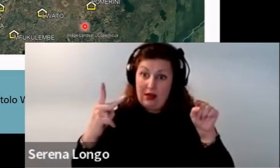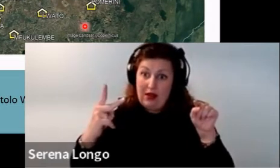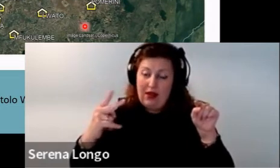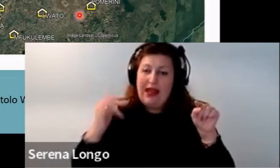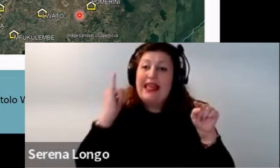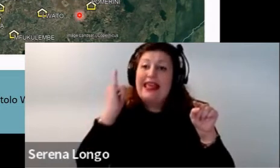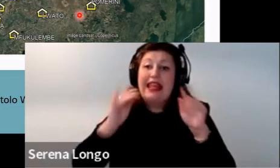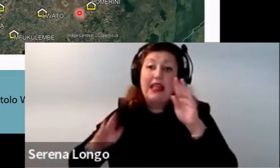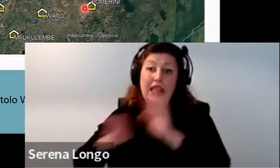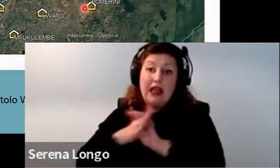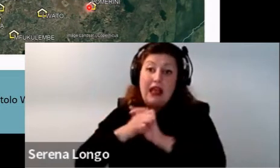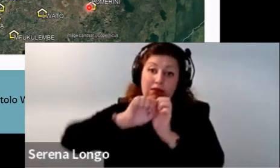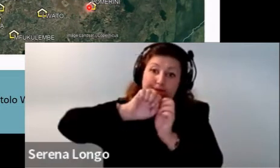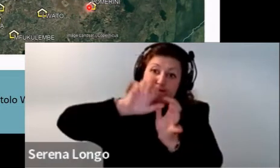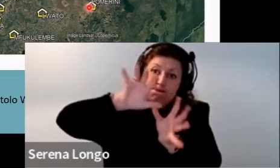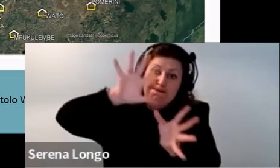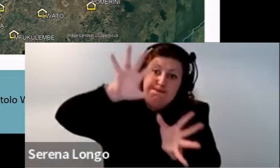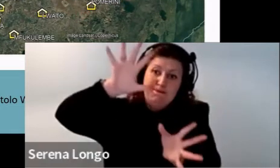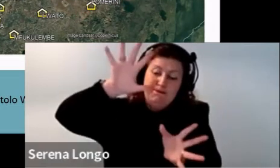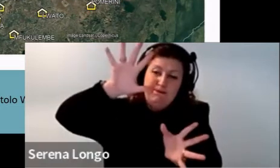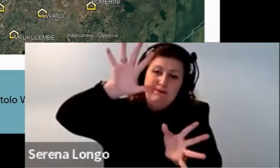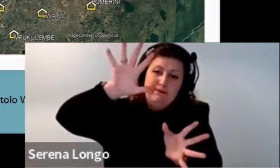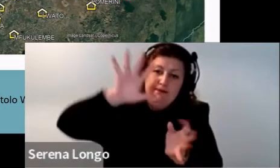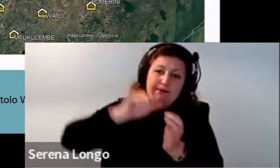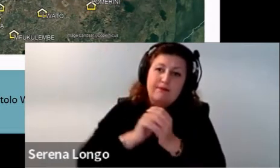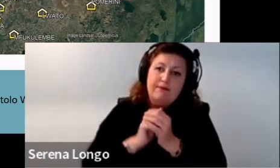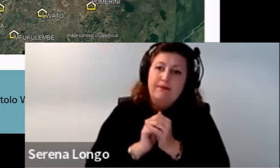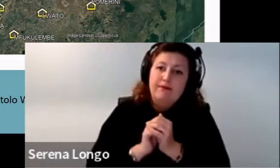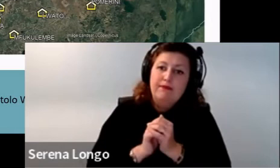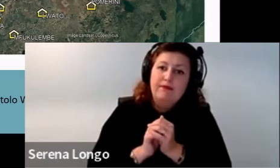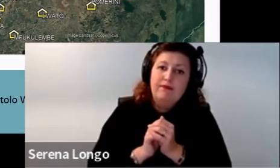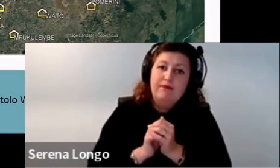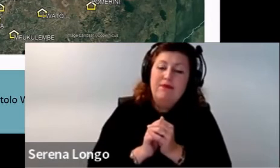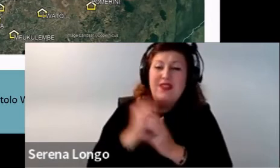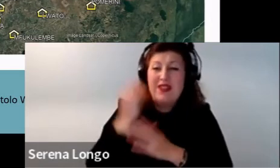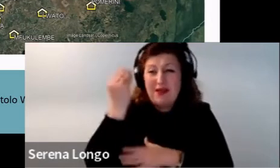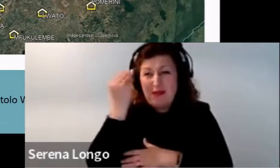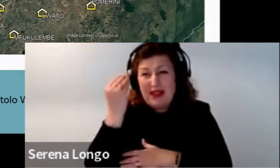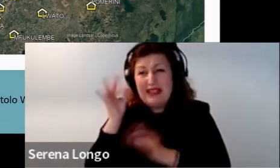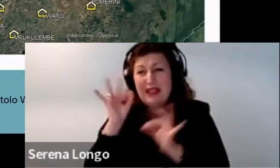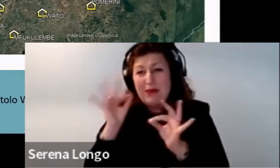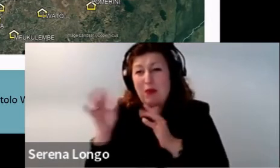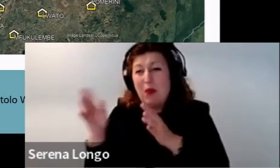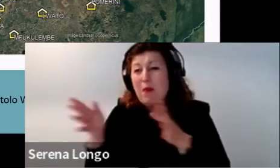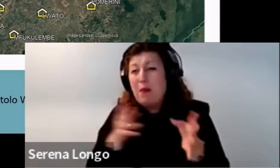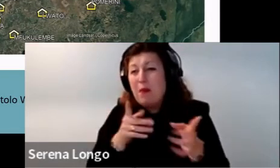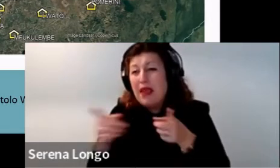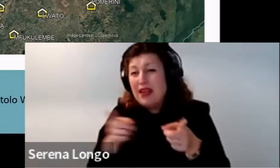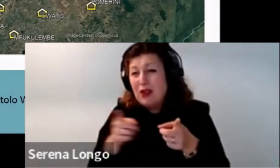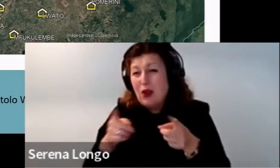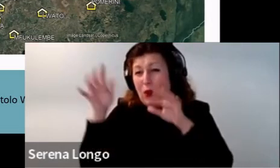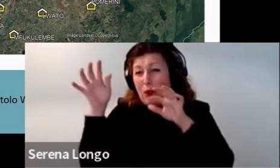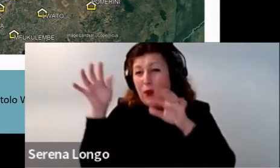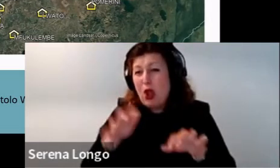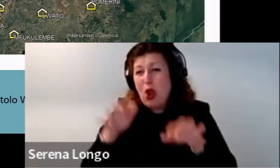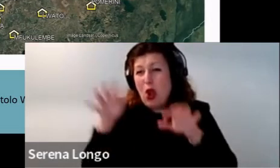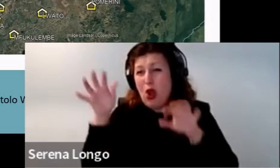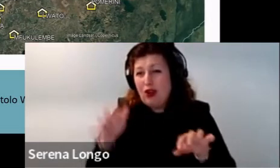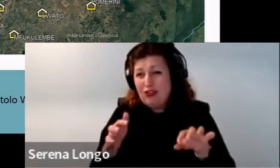stato abbastanza ampio. Anche considerando che era stagione delle piogge e che le strade